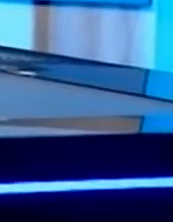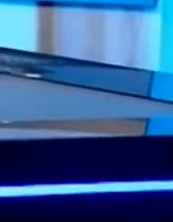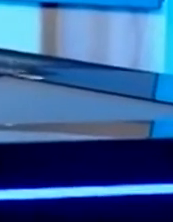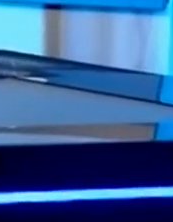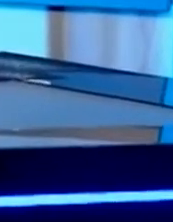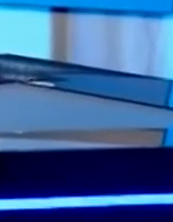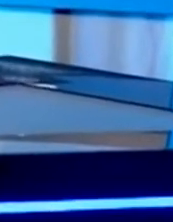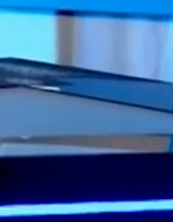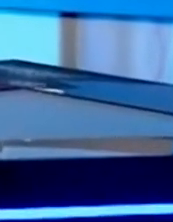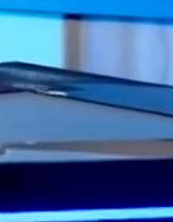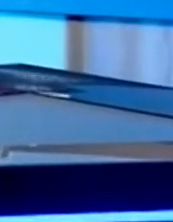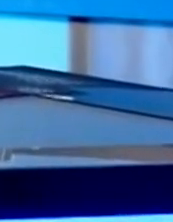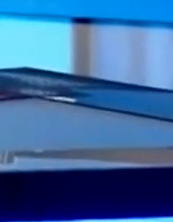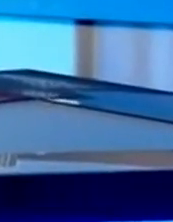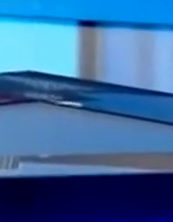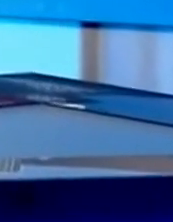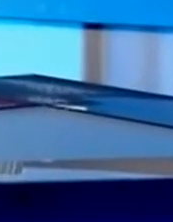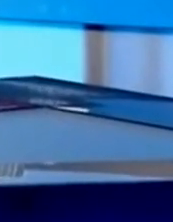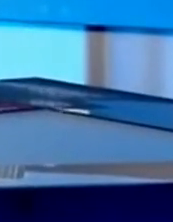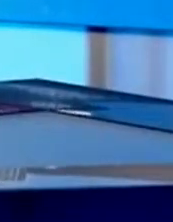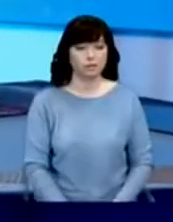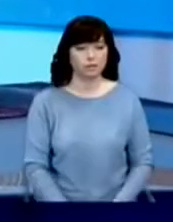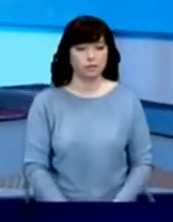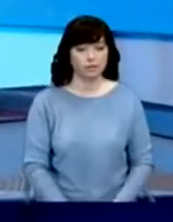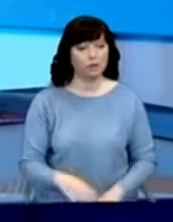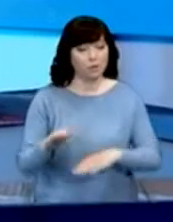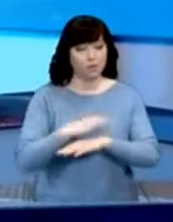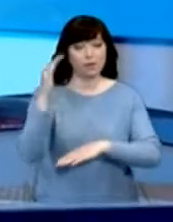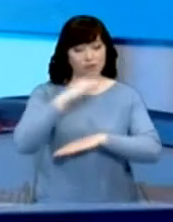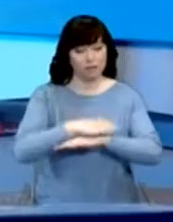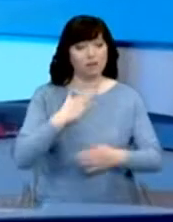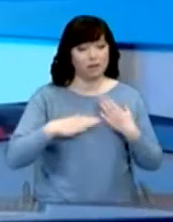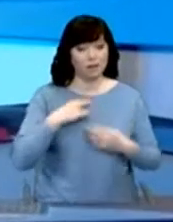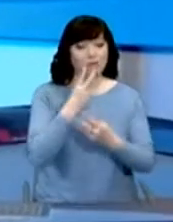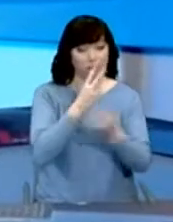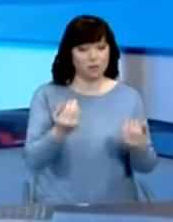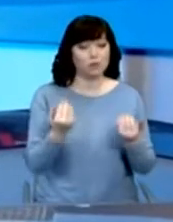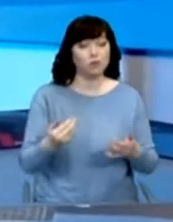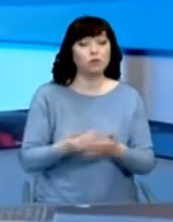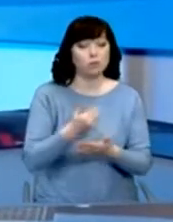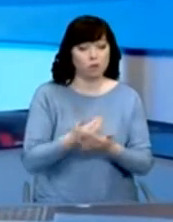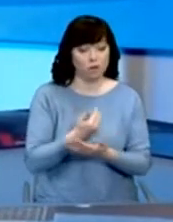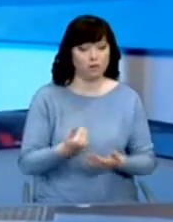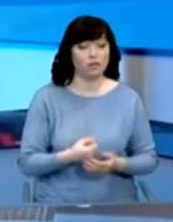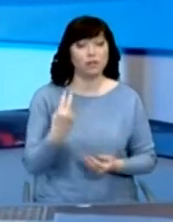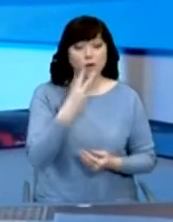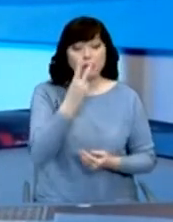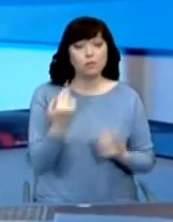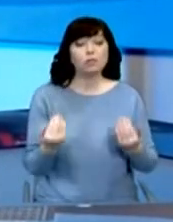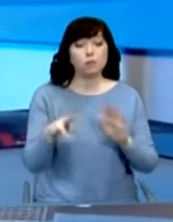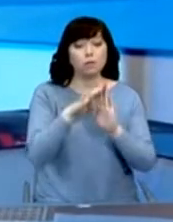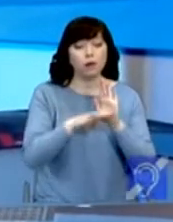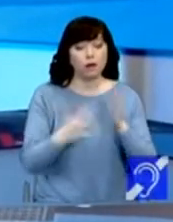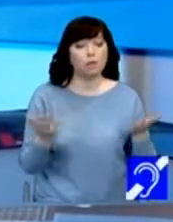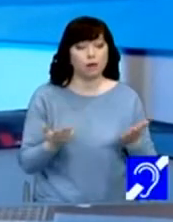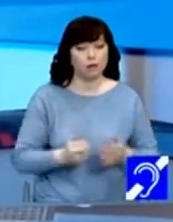Svetlana Gore vă prezintă Telejurnalul. Bună seara și bine v-am găsit la știri, să vedem pentru început titlurile acestei